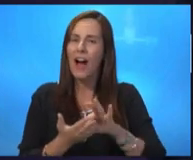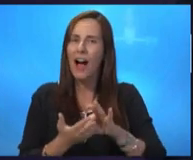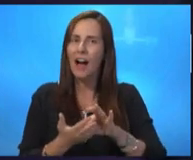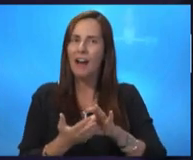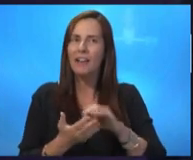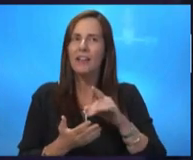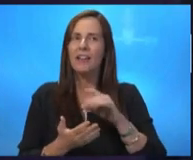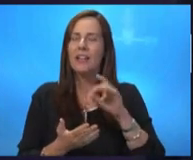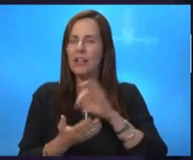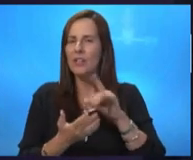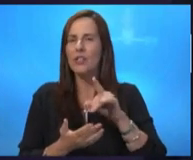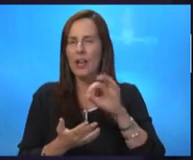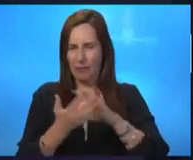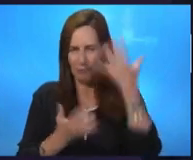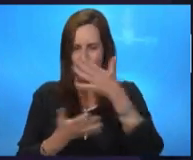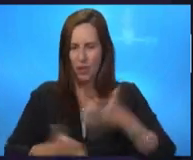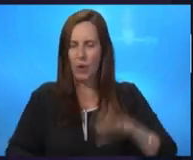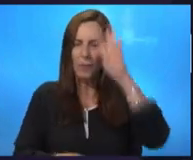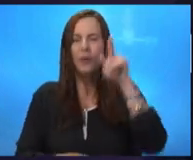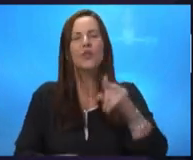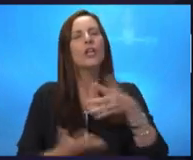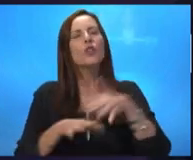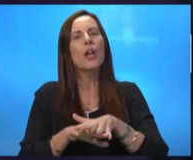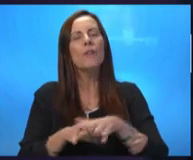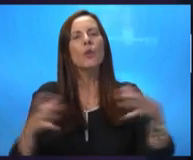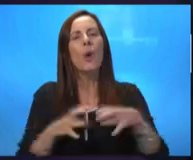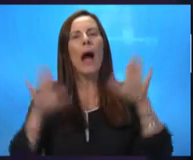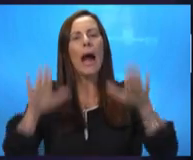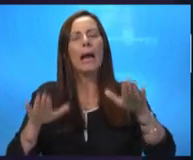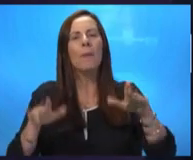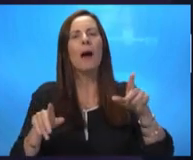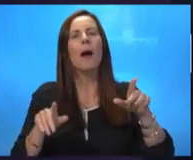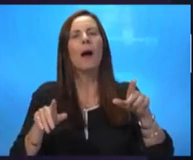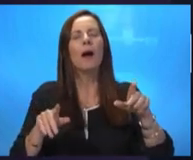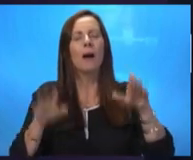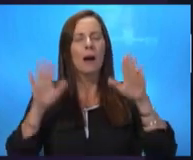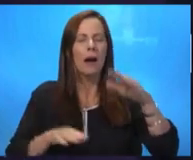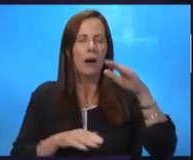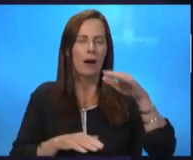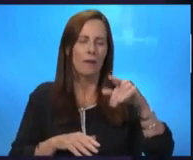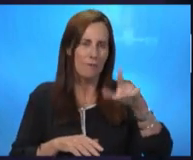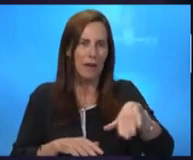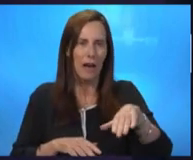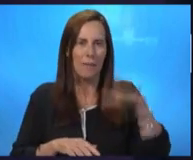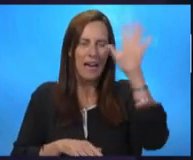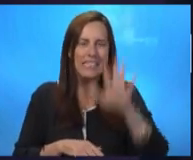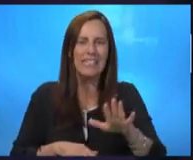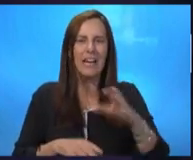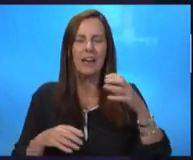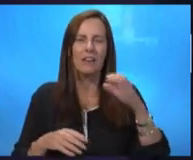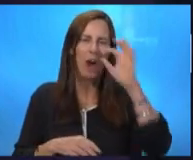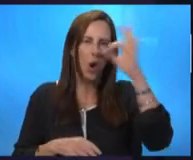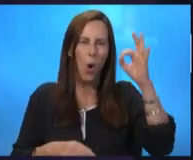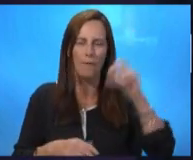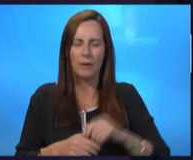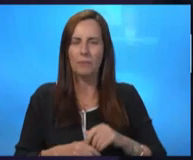שהיא אפרו-אמריקנית שנולדה באיראן, שהיא שילוב של תנועת האחים המוסלמים וכוכב הקופים. הסרט. רוזן אמנם